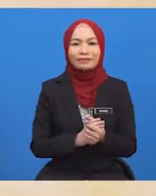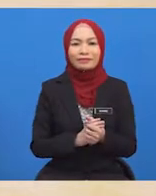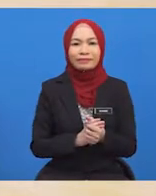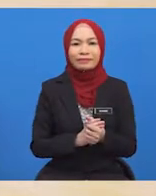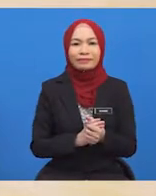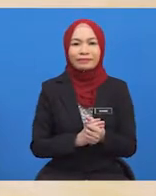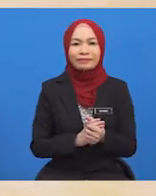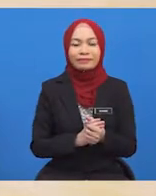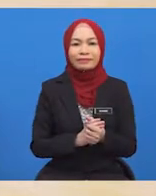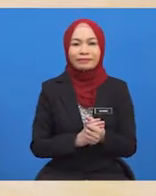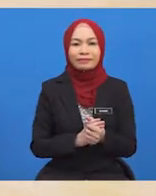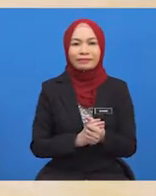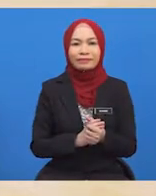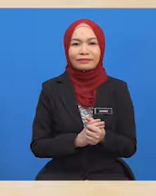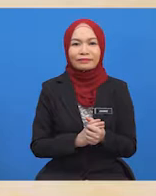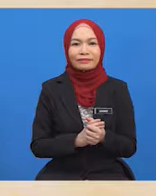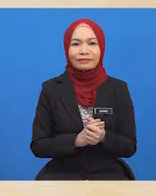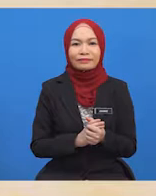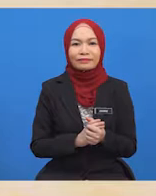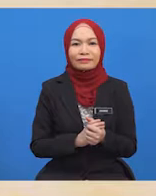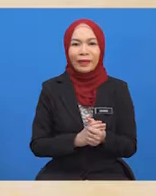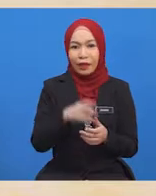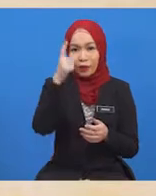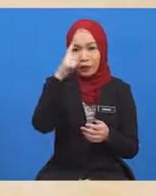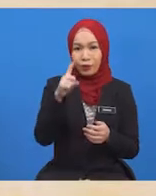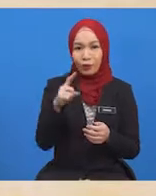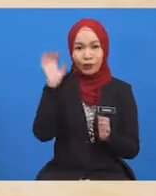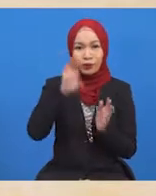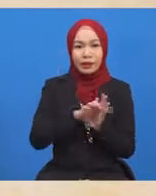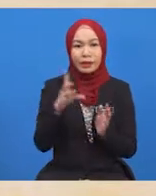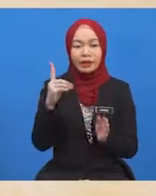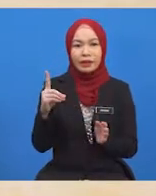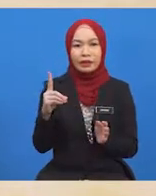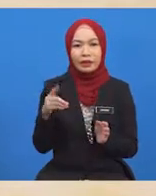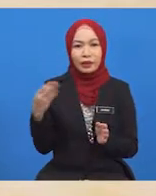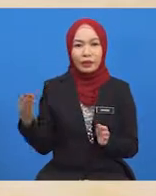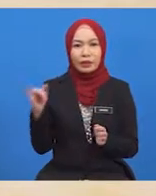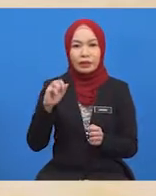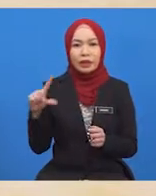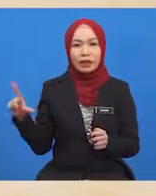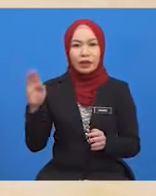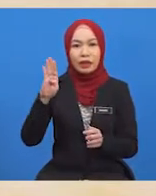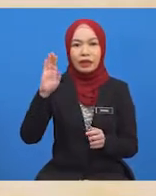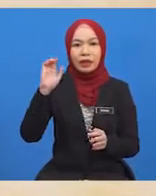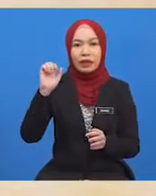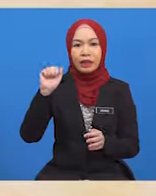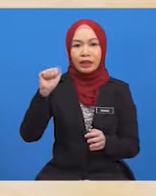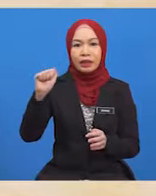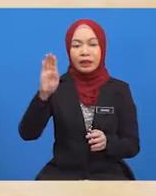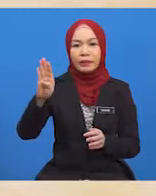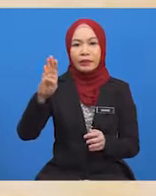VWXY. Bagi rajah D, objek ialah A, B, C, D, E,